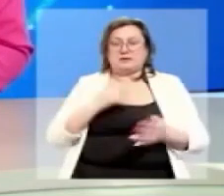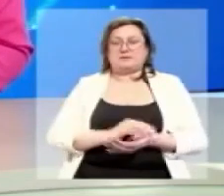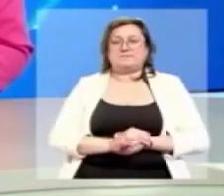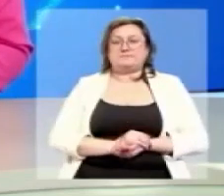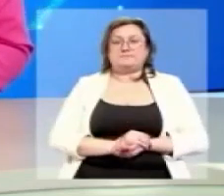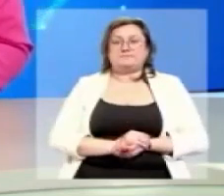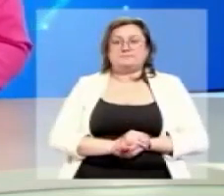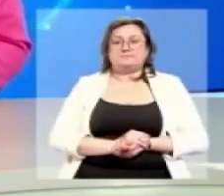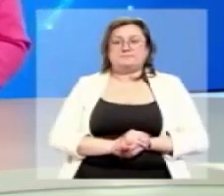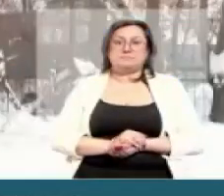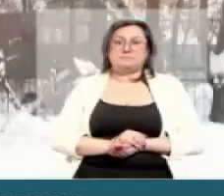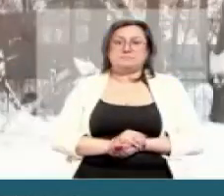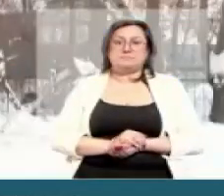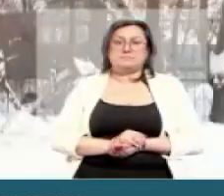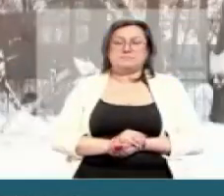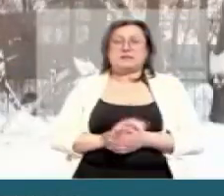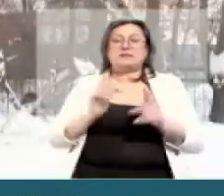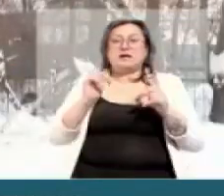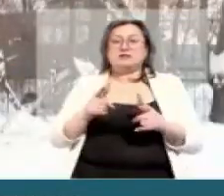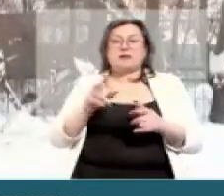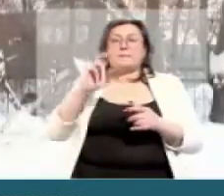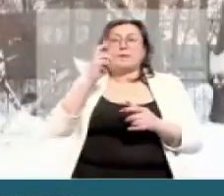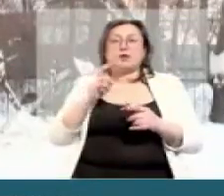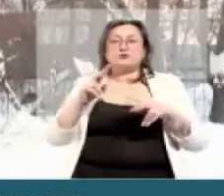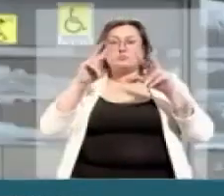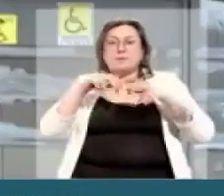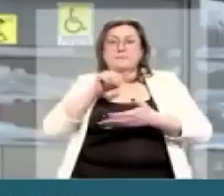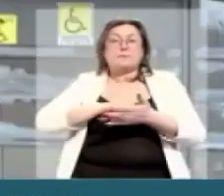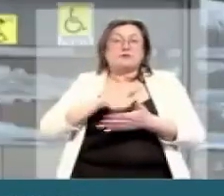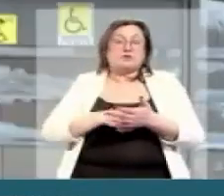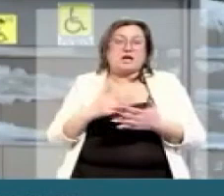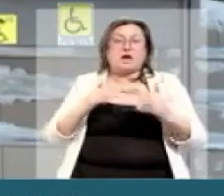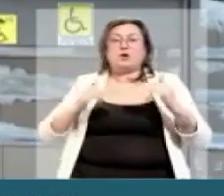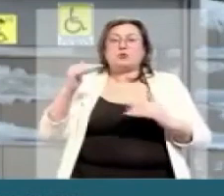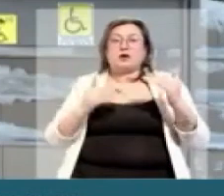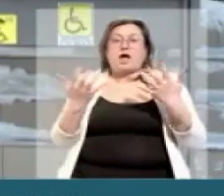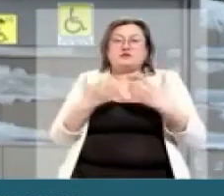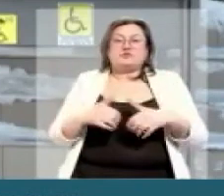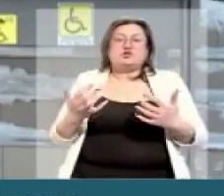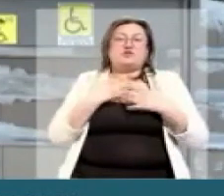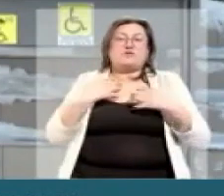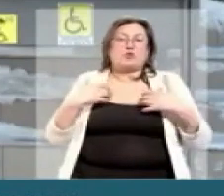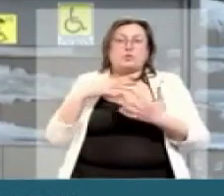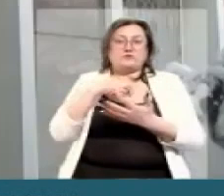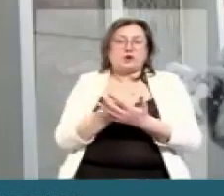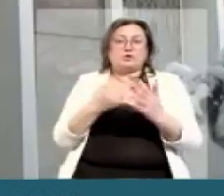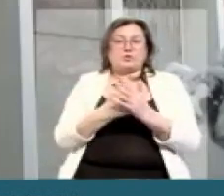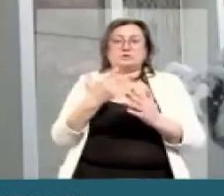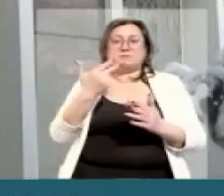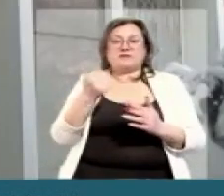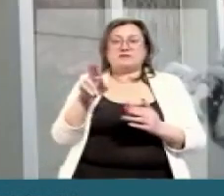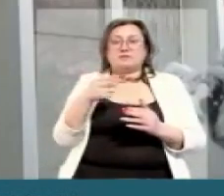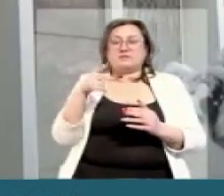следующем материале Согласно биологическому обоснованию срок регулирования численности животных утверждён до 31